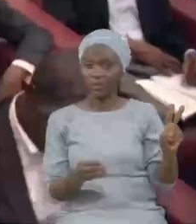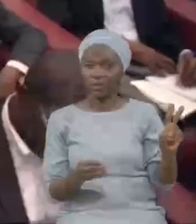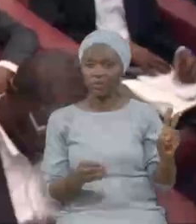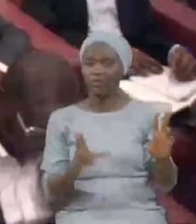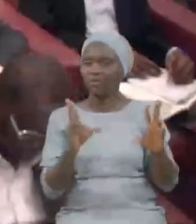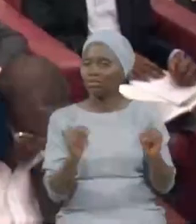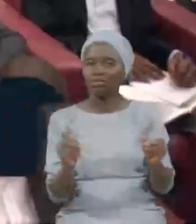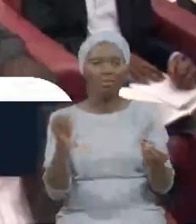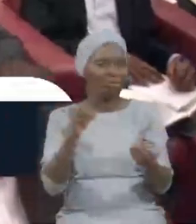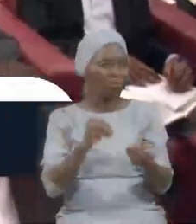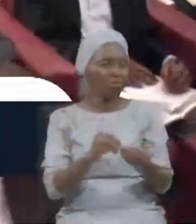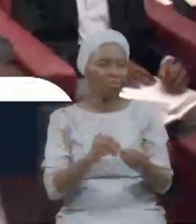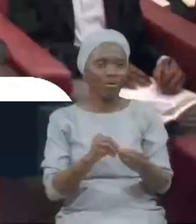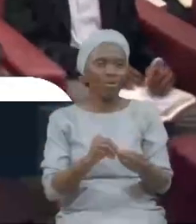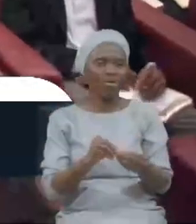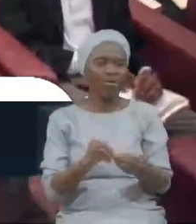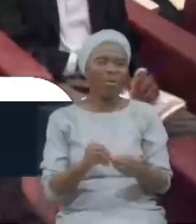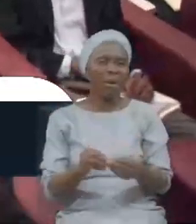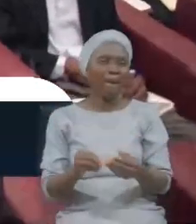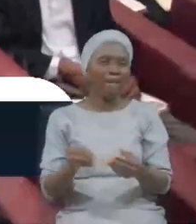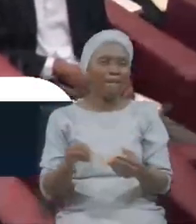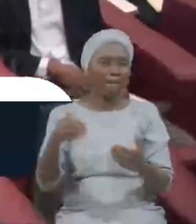Plus jamais de retard.